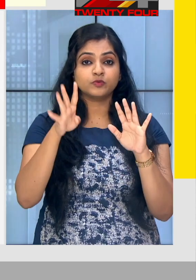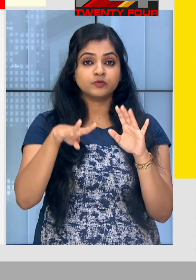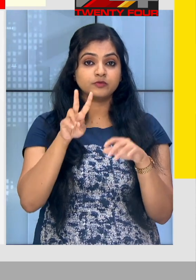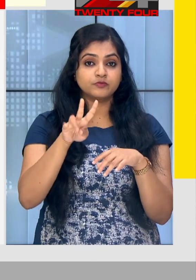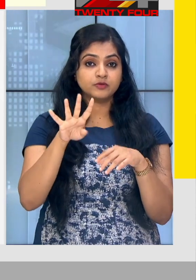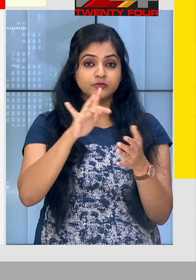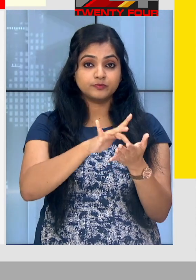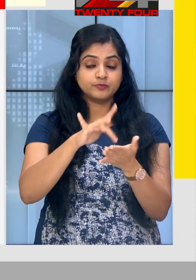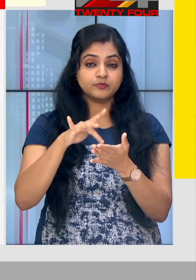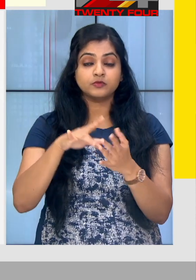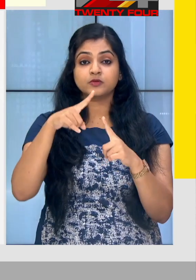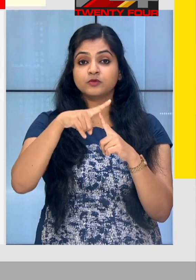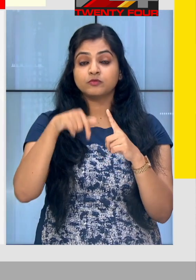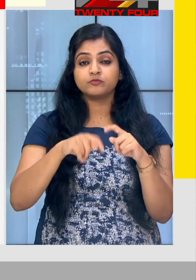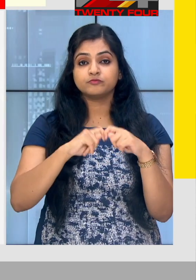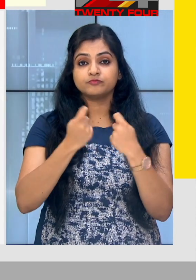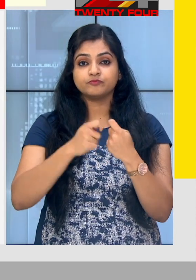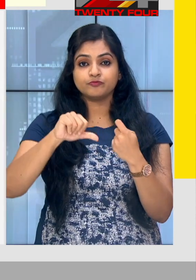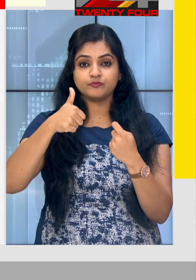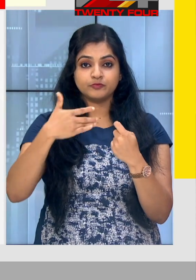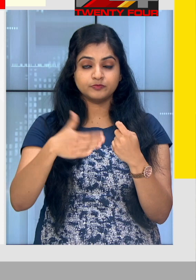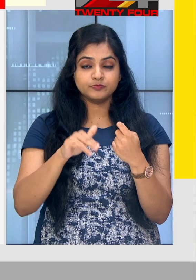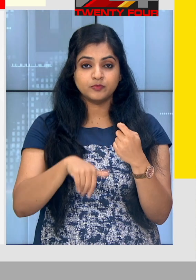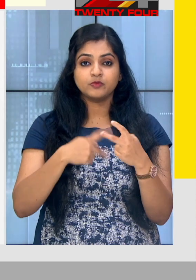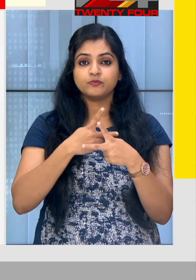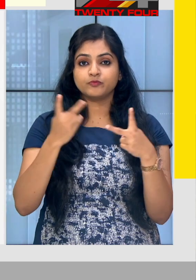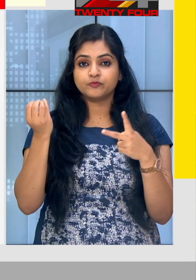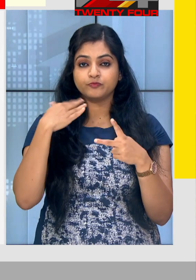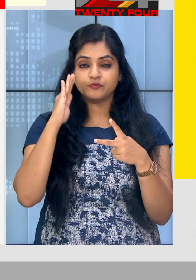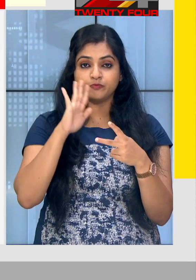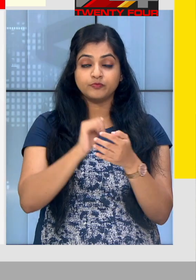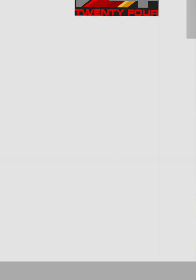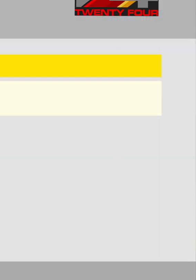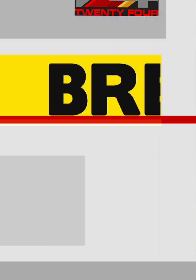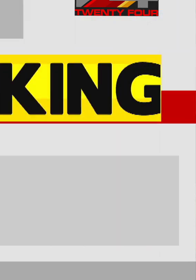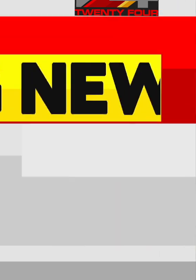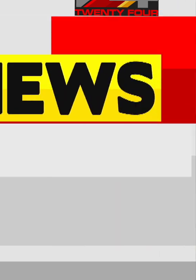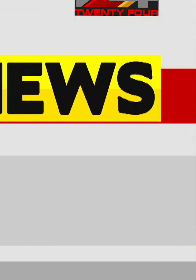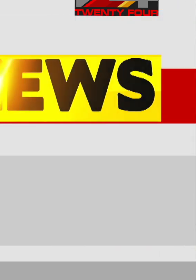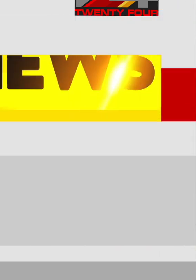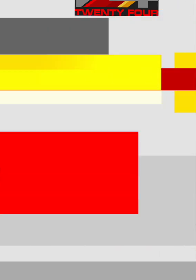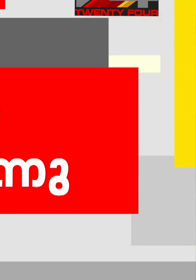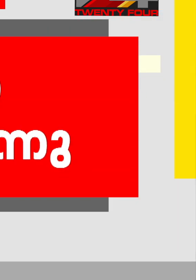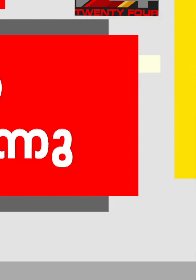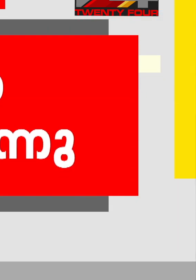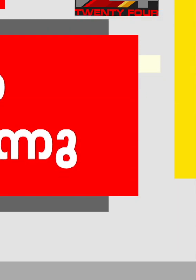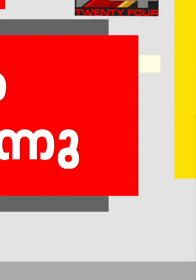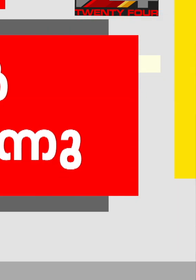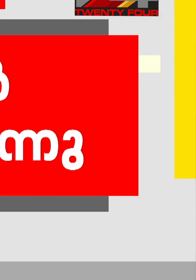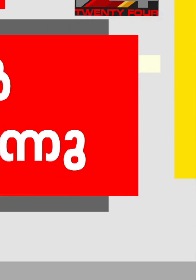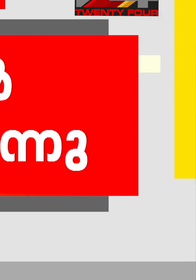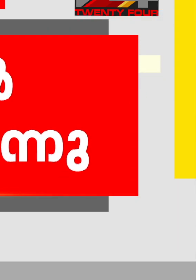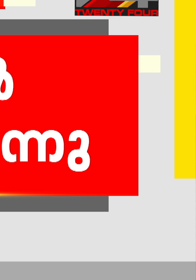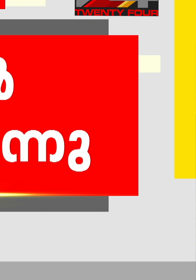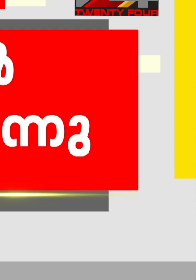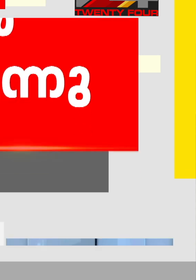27,924 തൃണമൂൽ കോൺഗ്രസ് വിജയിച്ചു എന്നാണ് പുറത്തുവരുന്ന വിവരം. BJP 4,829 ഇടതുപക്ഷം